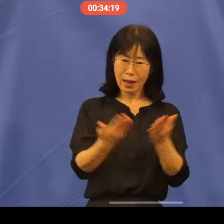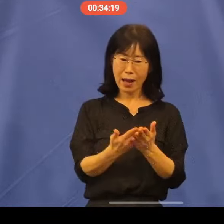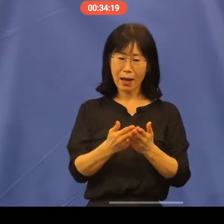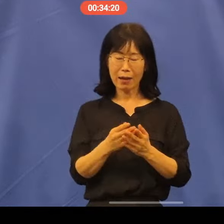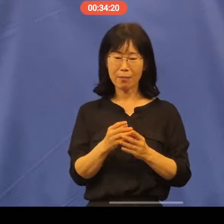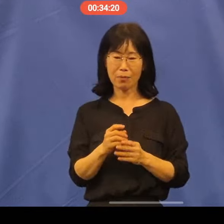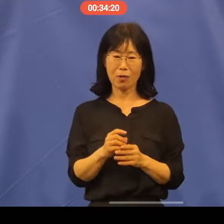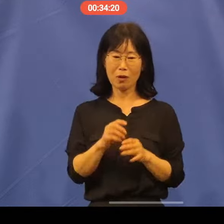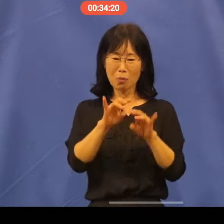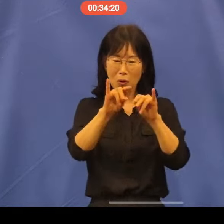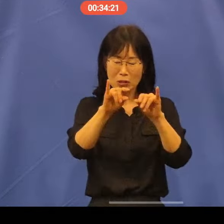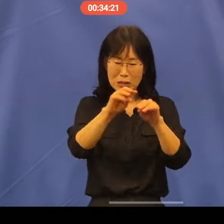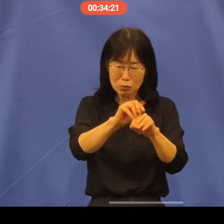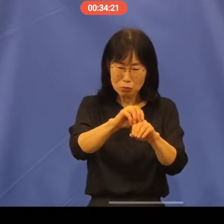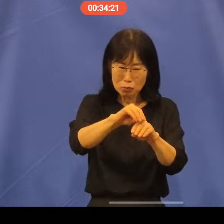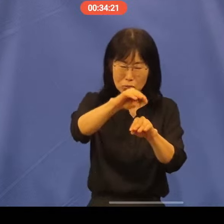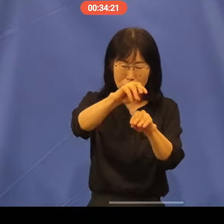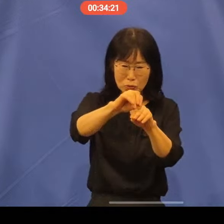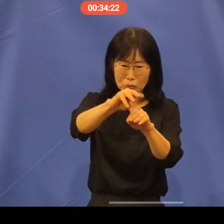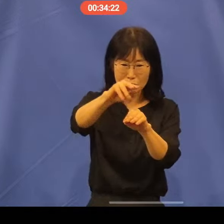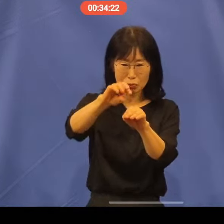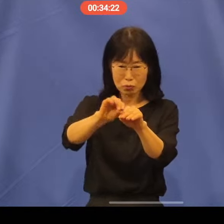돼. 죄가 인지가 안 돼.